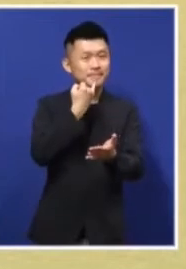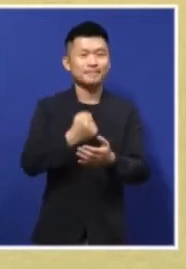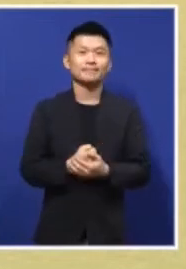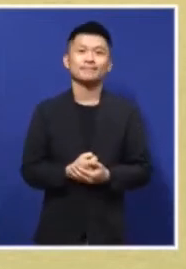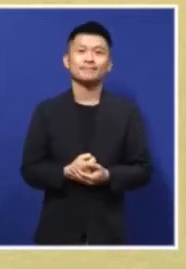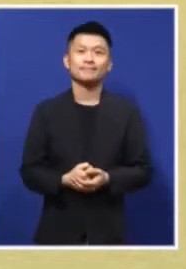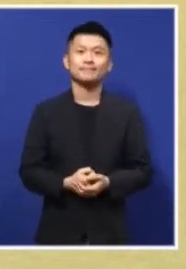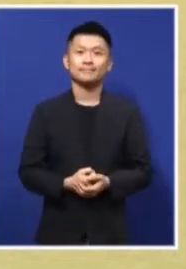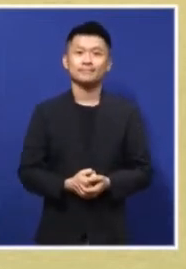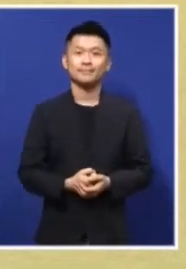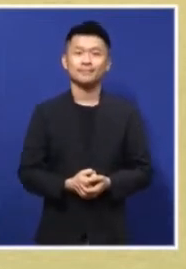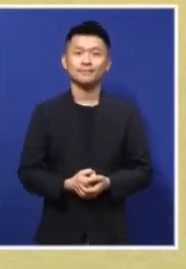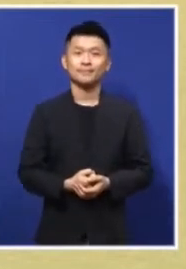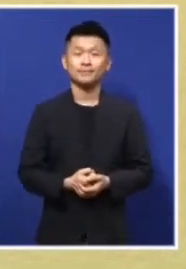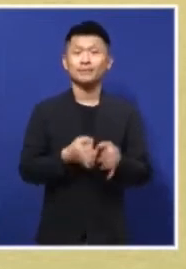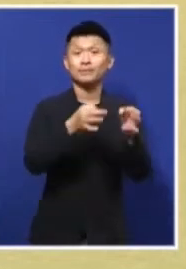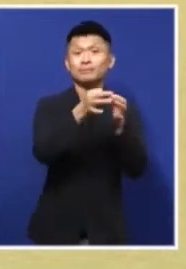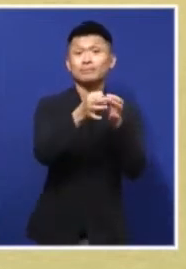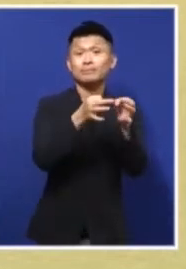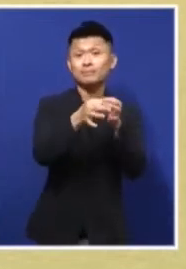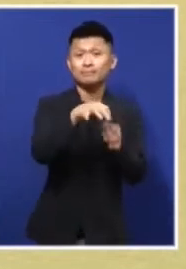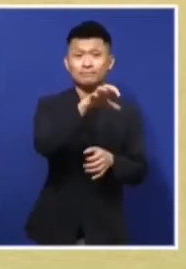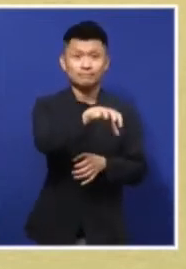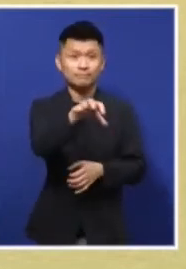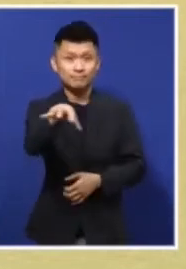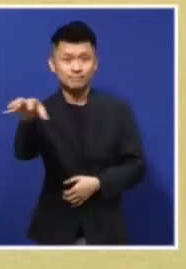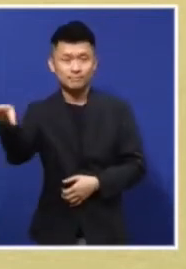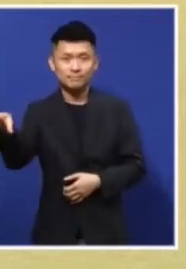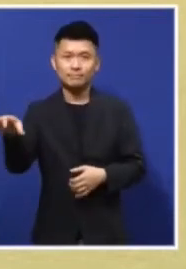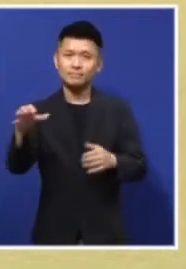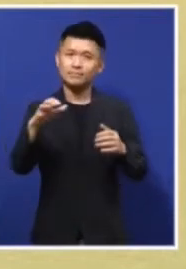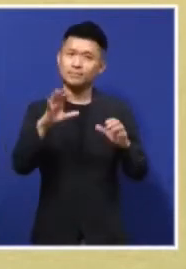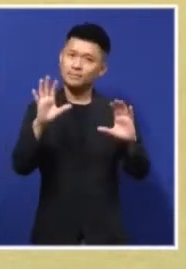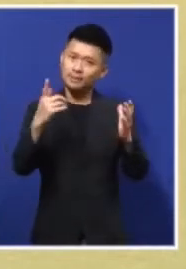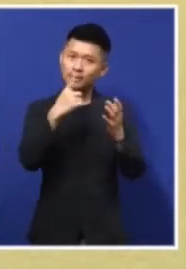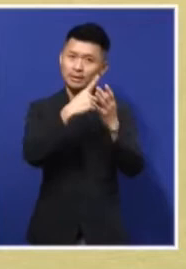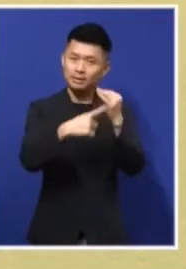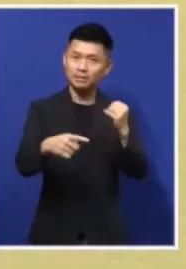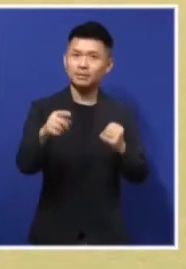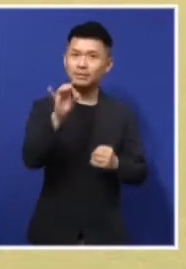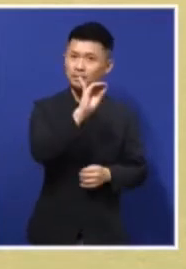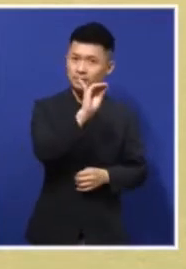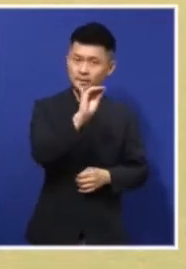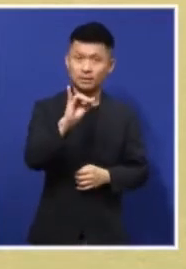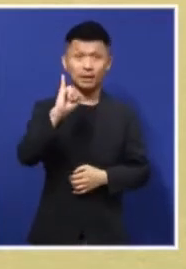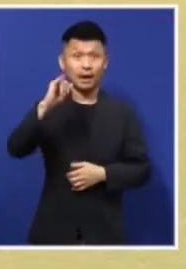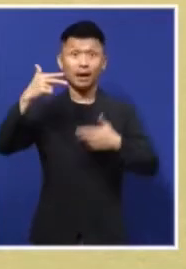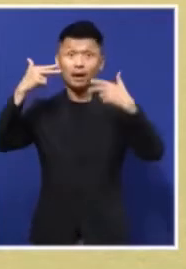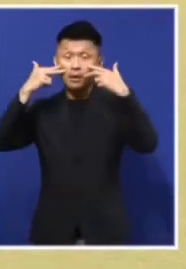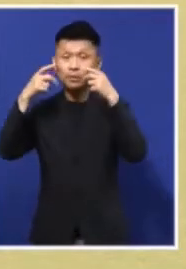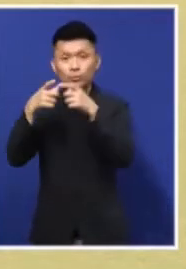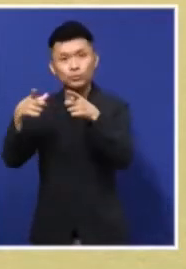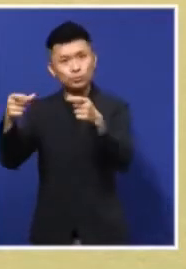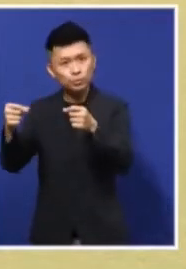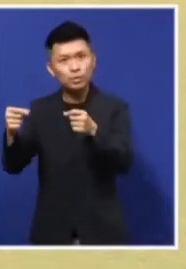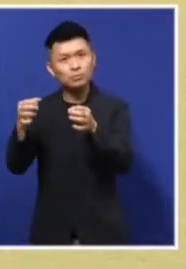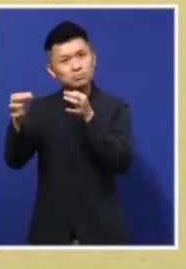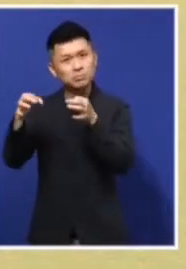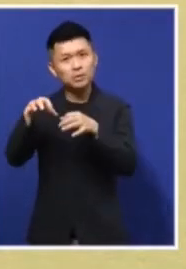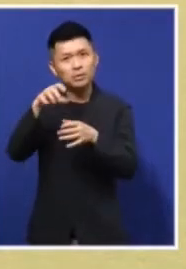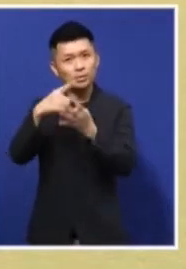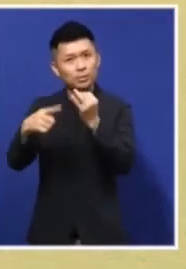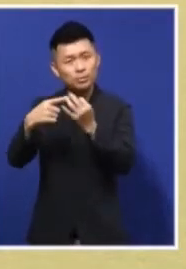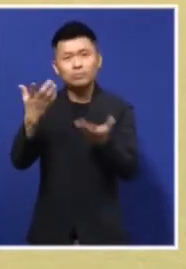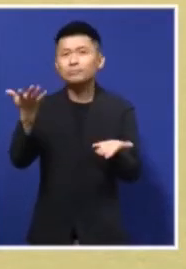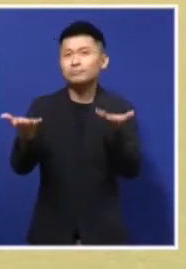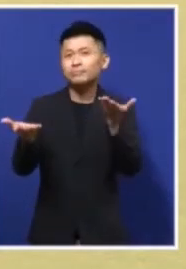的店家目前大概在1000家左右，大概跟原名爱元券差不多。好，那所以